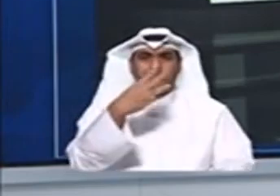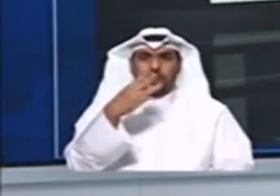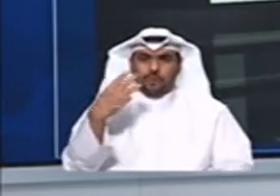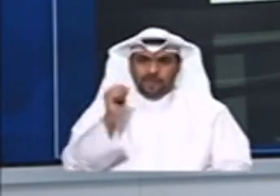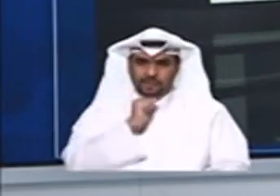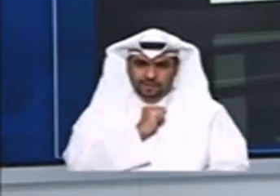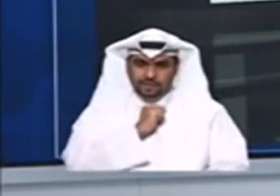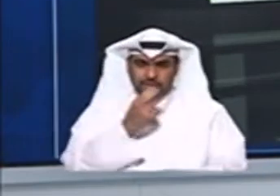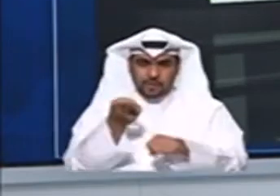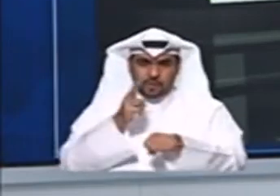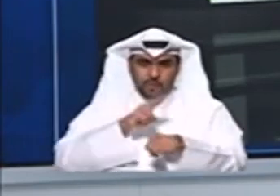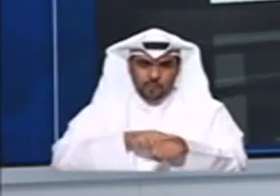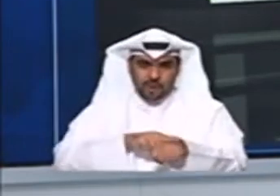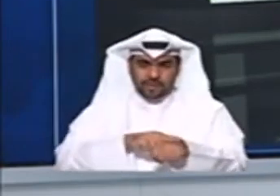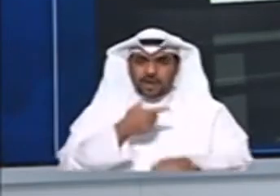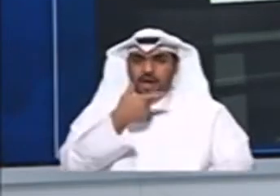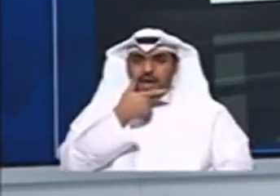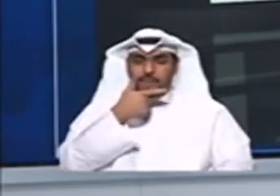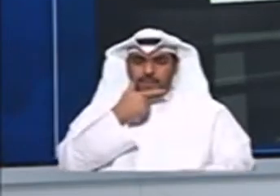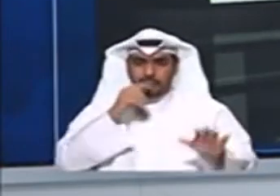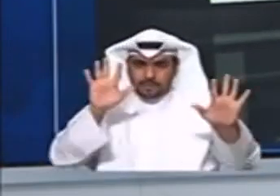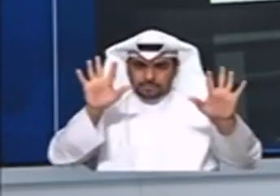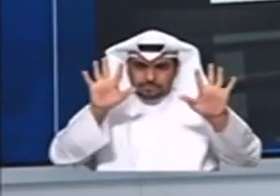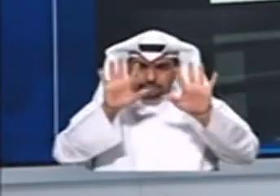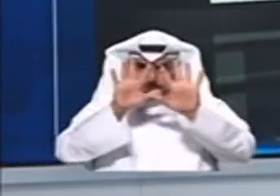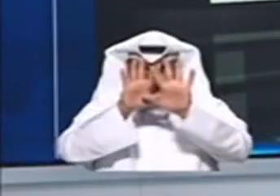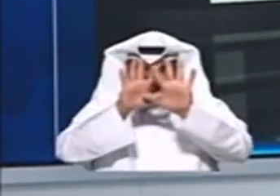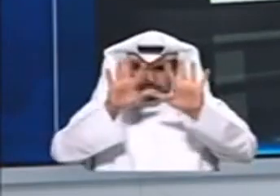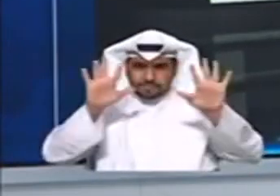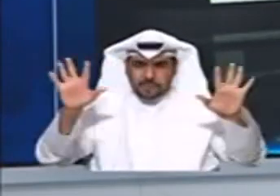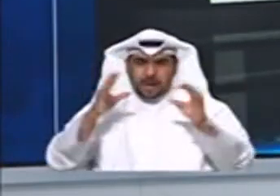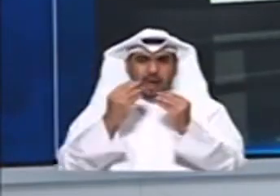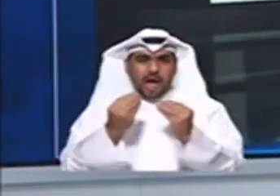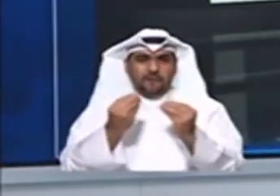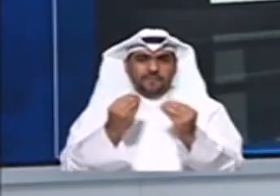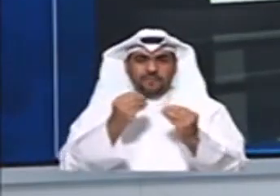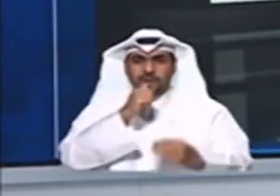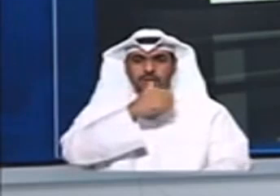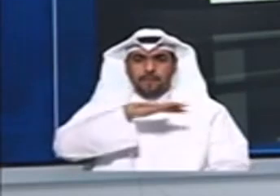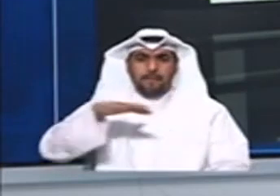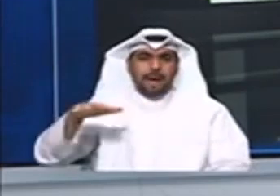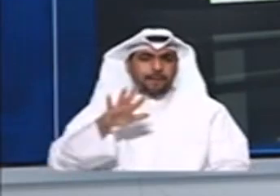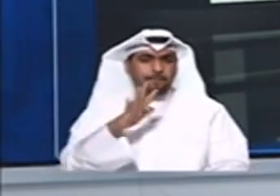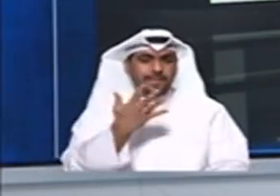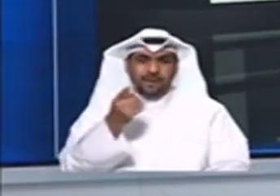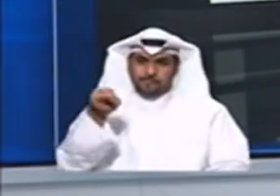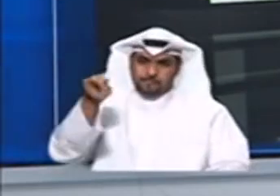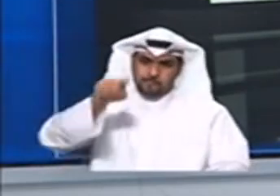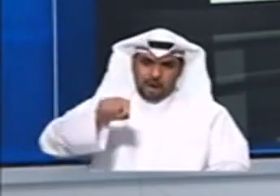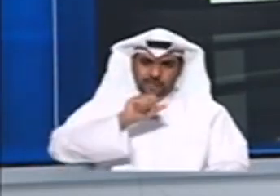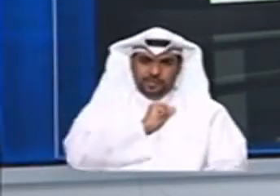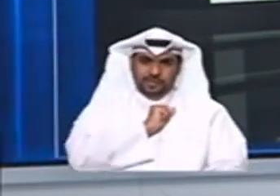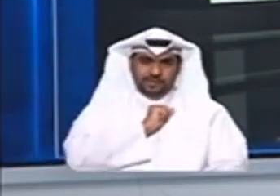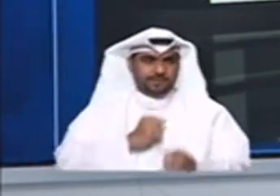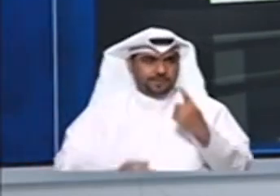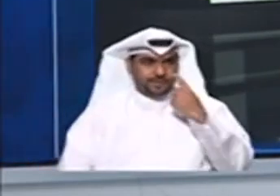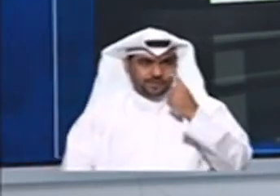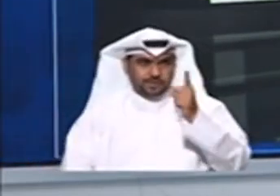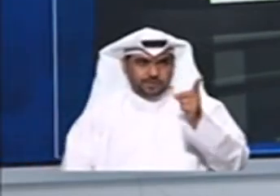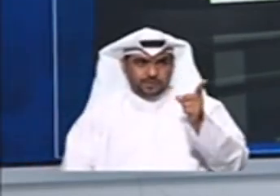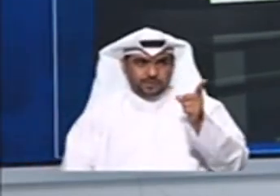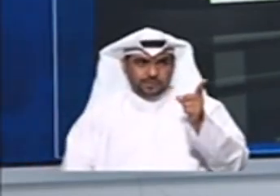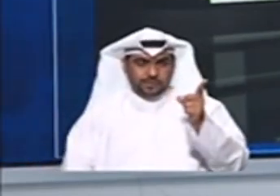الأثنين وكذلك يوم الثلاثة. راح نوافيكم في تفاصيل أكثر عنها خلال النشرات القادمة. العظمى المتوقعة خلال الأيام الخمسة